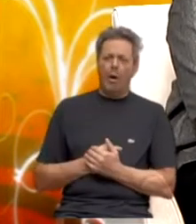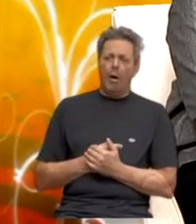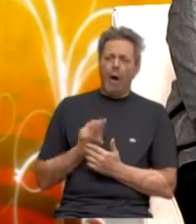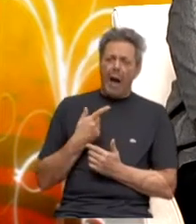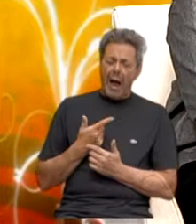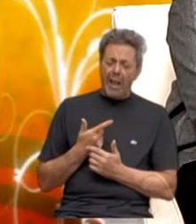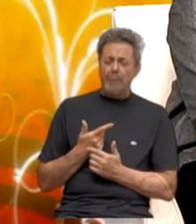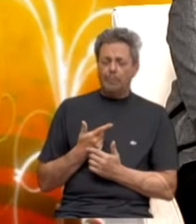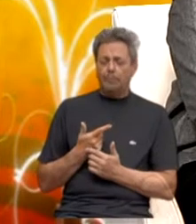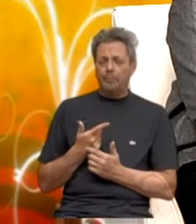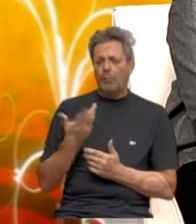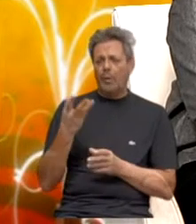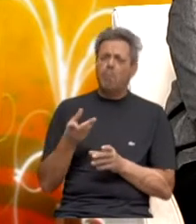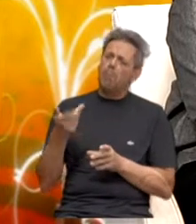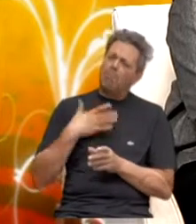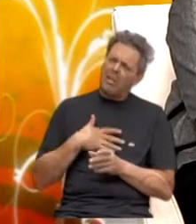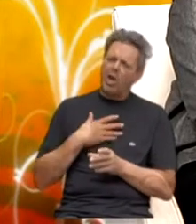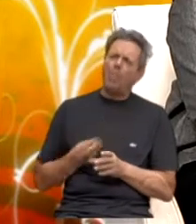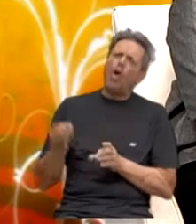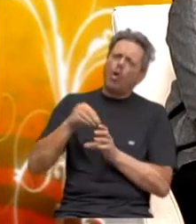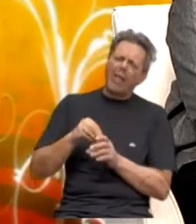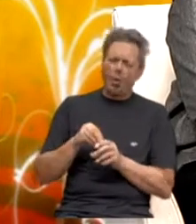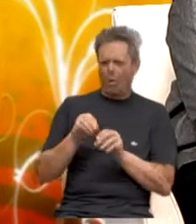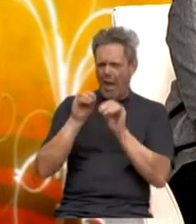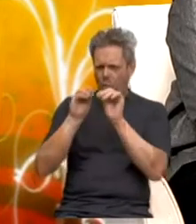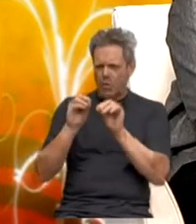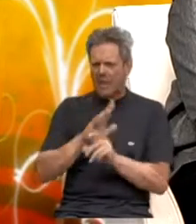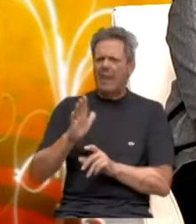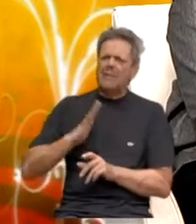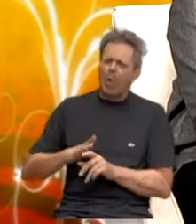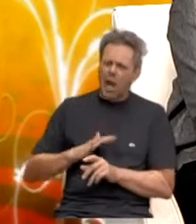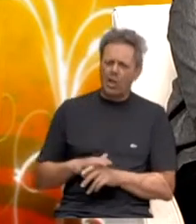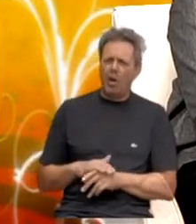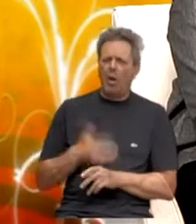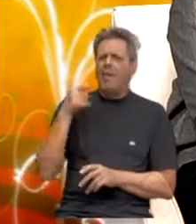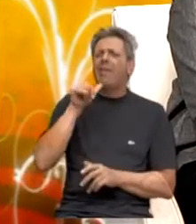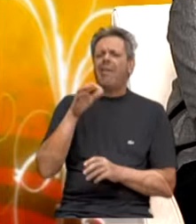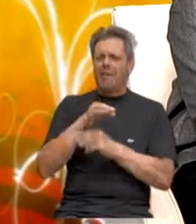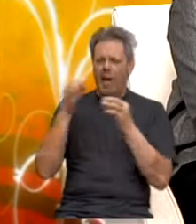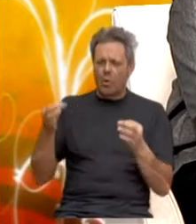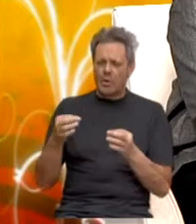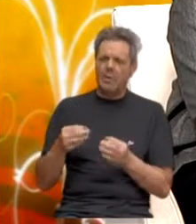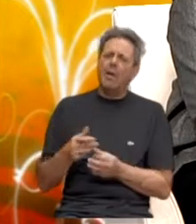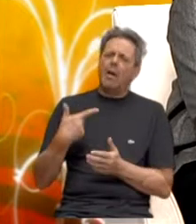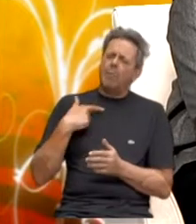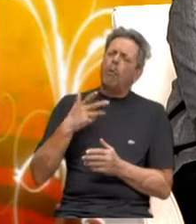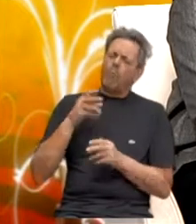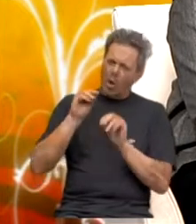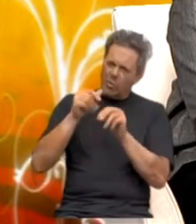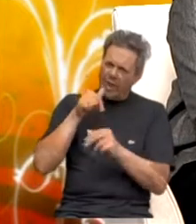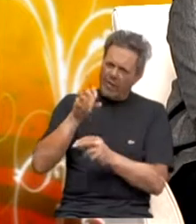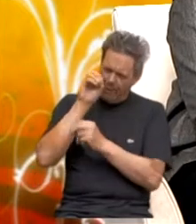cilj Svjetskog dana srca je i dodatno educirati, ne samo građane i opću javnost. Dakle, cilj je educirati i medije,